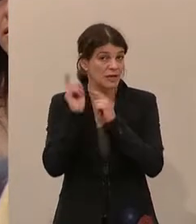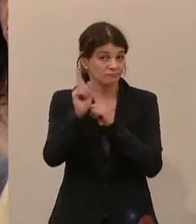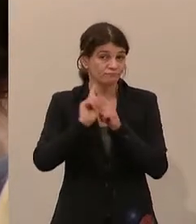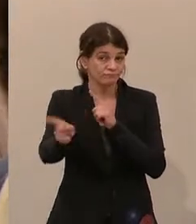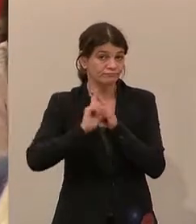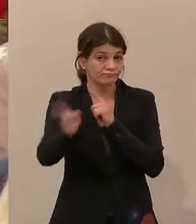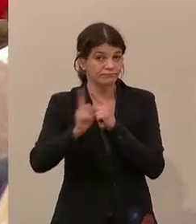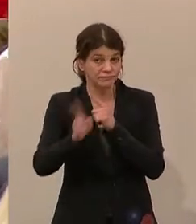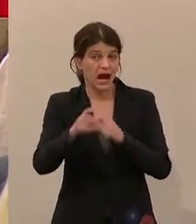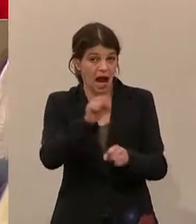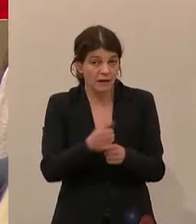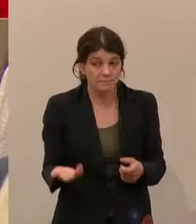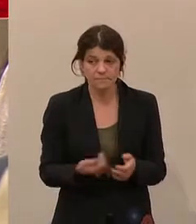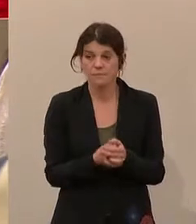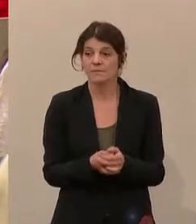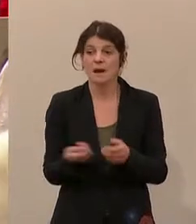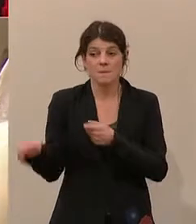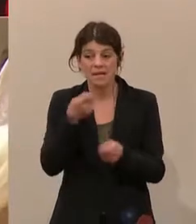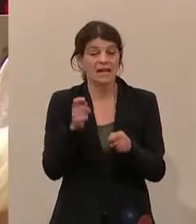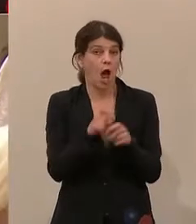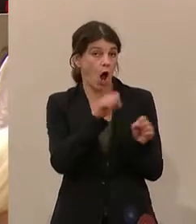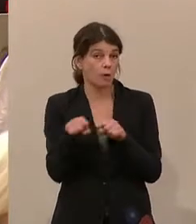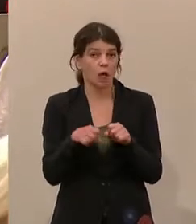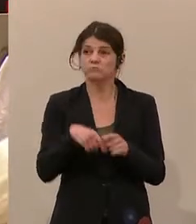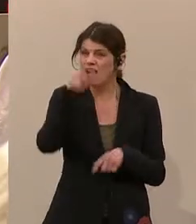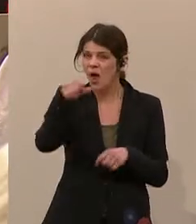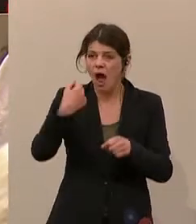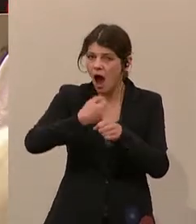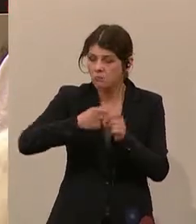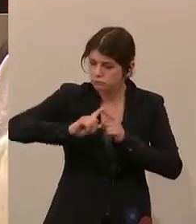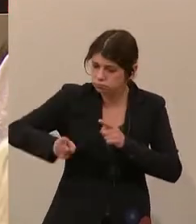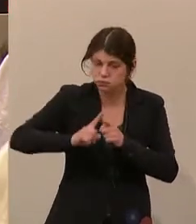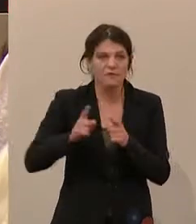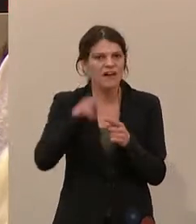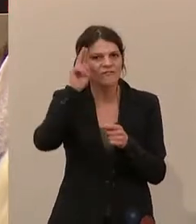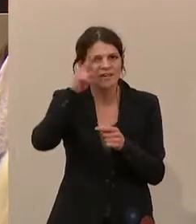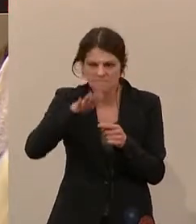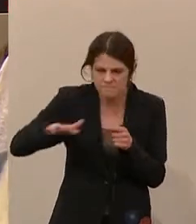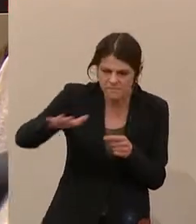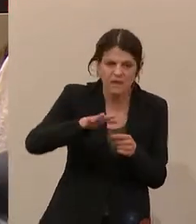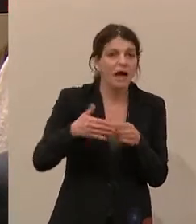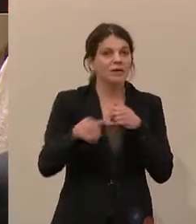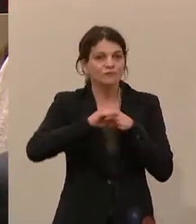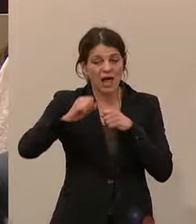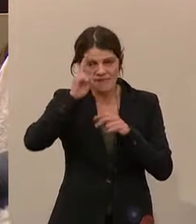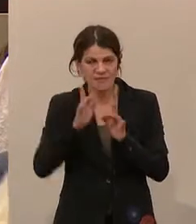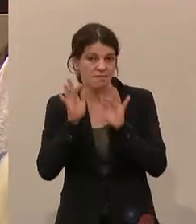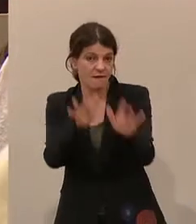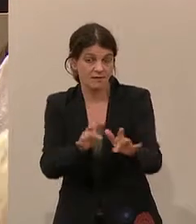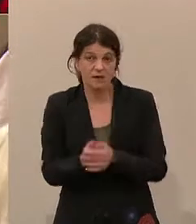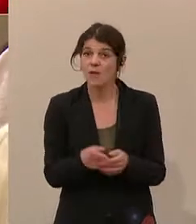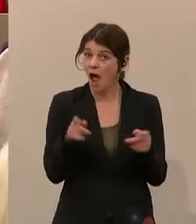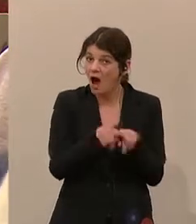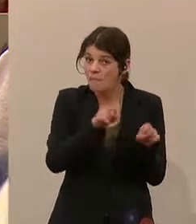können. Das schafft die Möglichkeit, dass Pendler im Wiener Becken schneller nach Wien kommen. Und das schafft auch